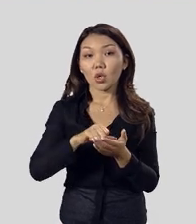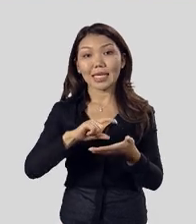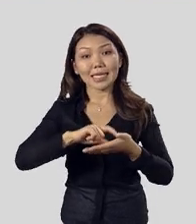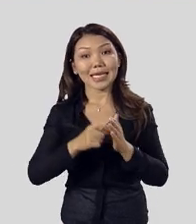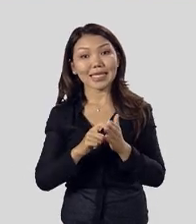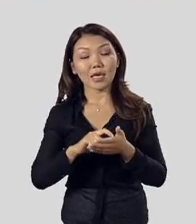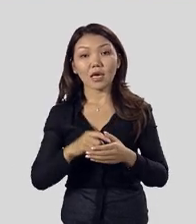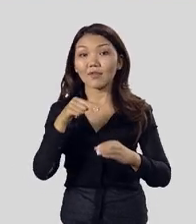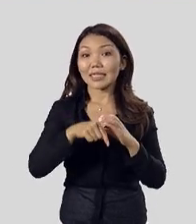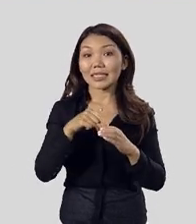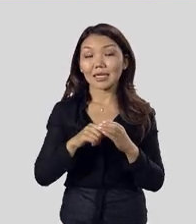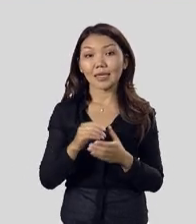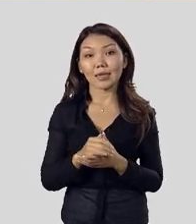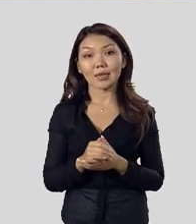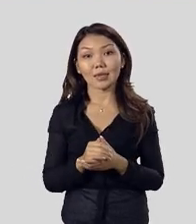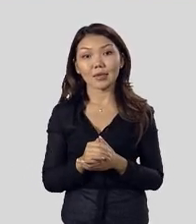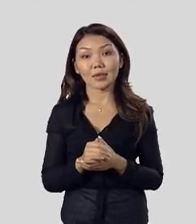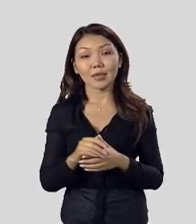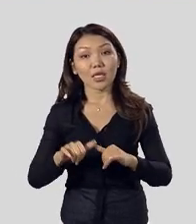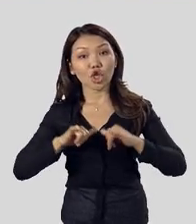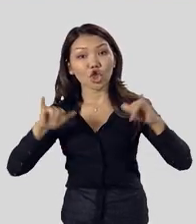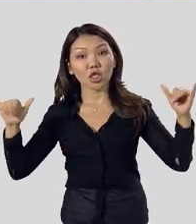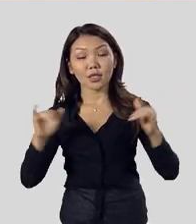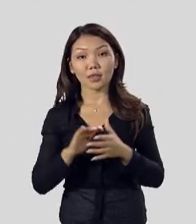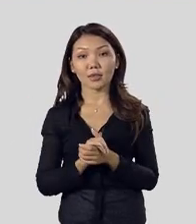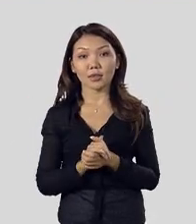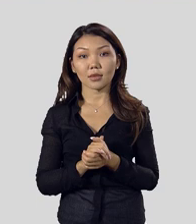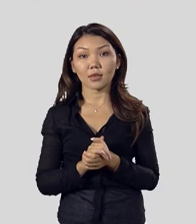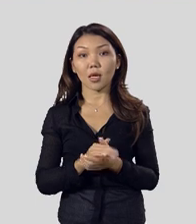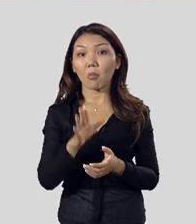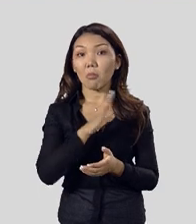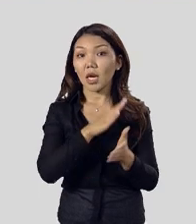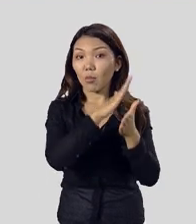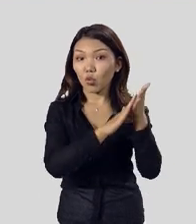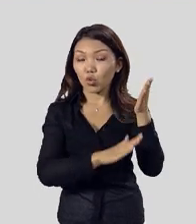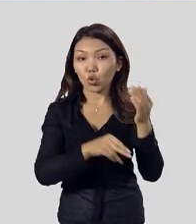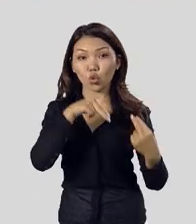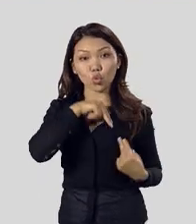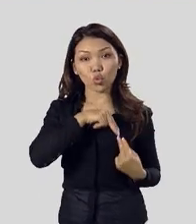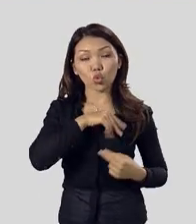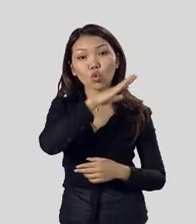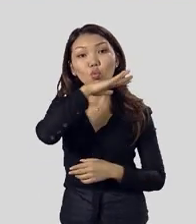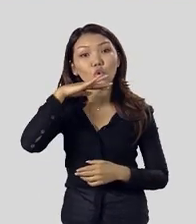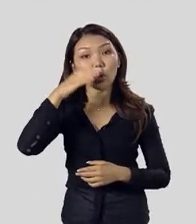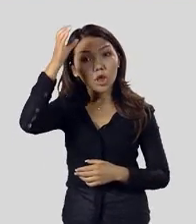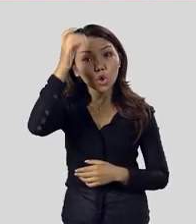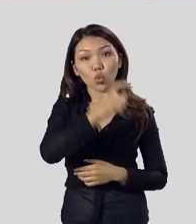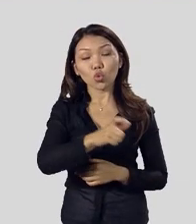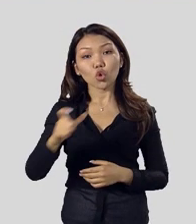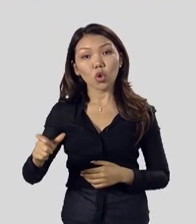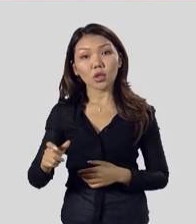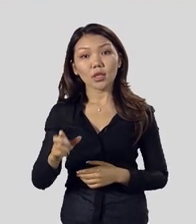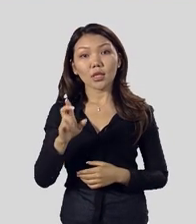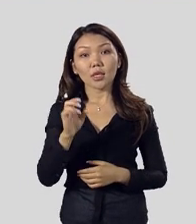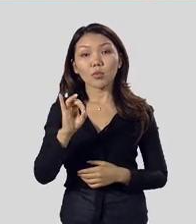организмов расширить к этому времени были опубликованы труды многих ученых биологов